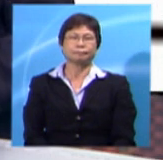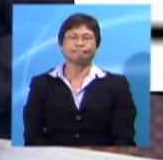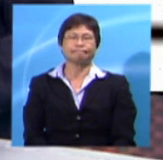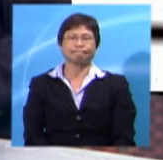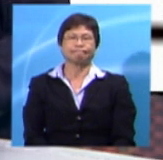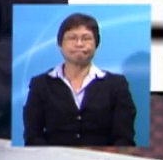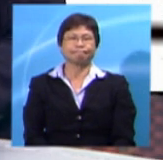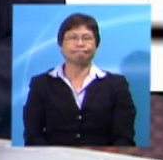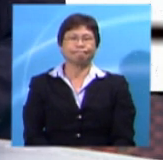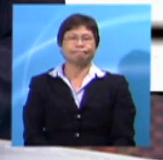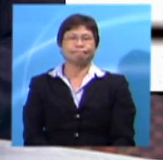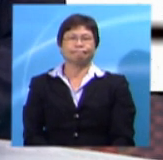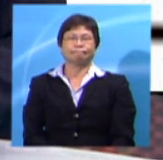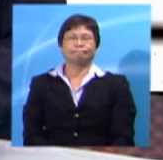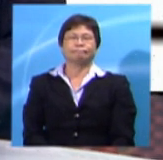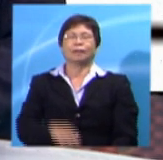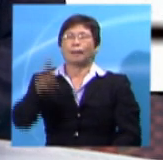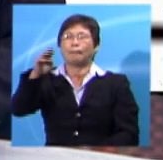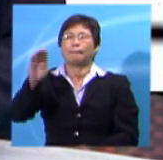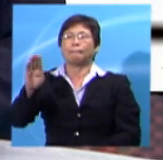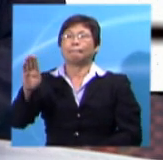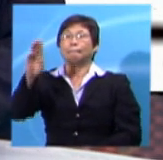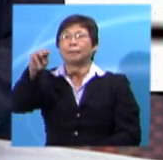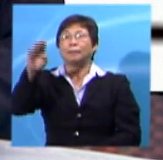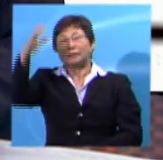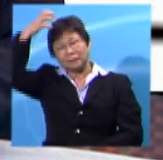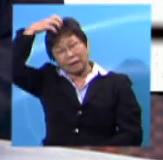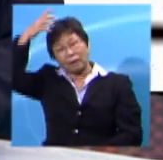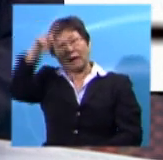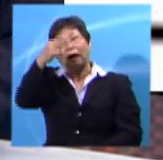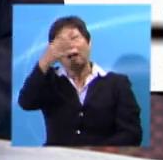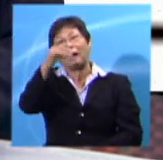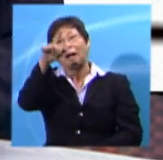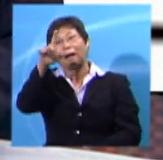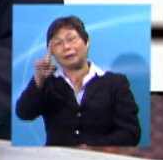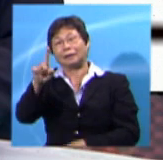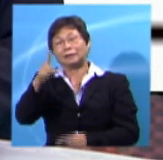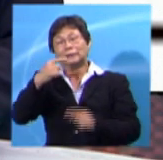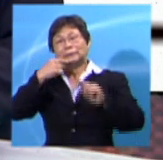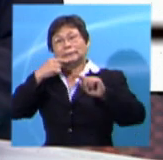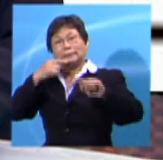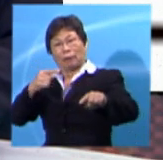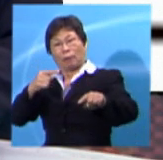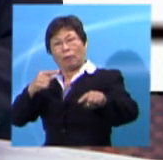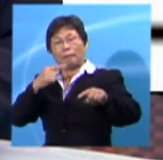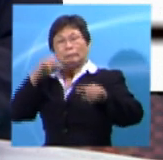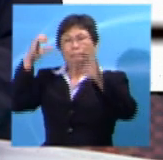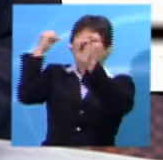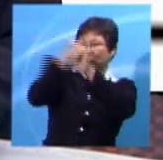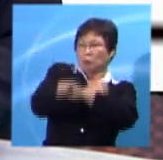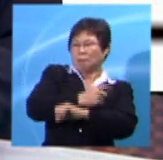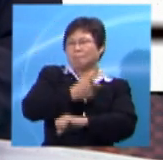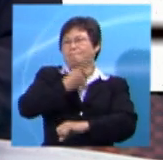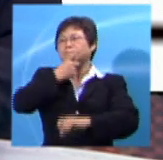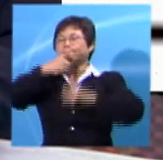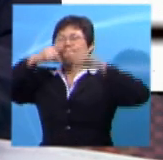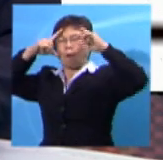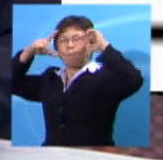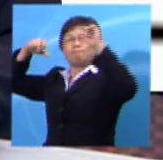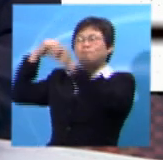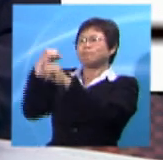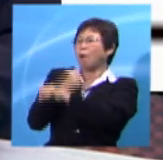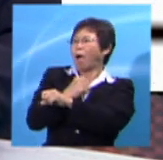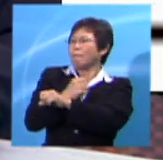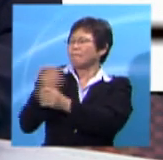berkenaan Dalam pada itu menteri besar Selangor Tan Sri Abdul Khalid Ibrahim dalam reaksinya mencabar Datin serri Dr Wan Azizah